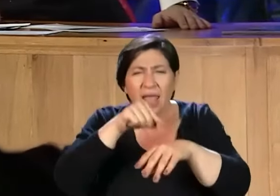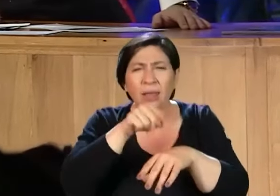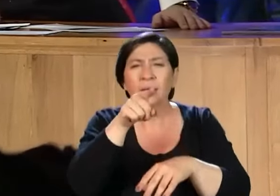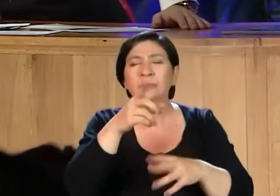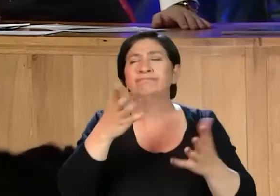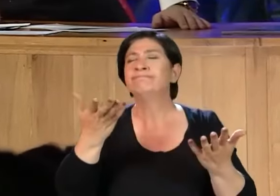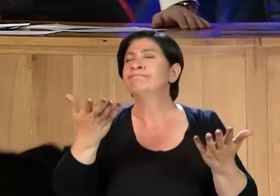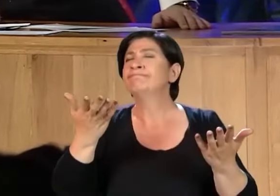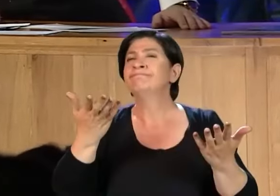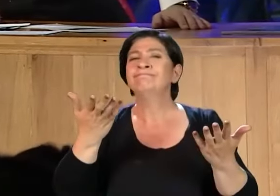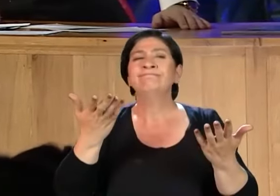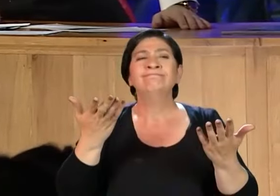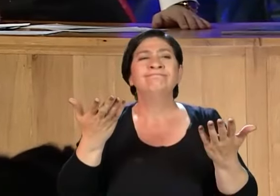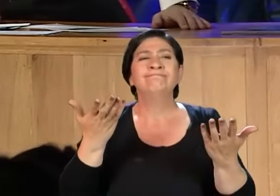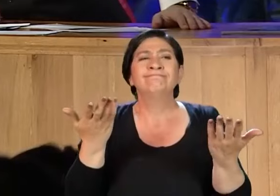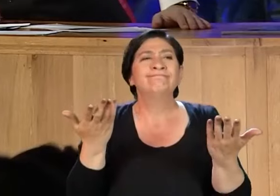yani